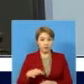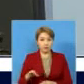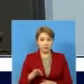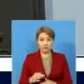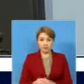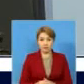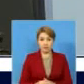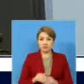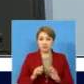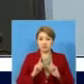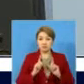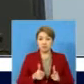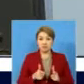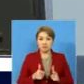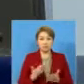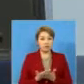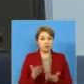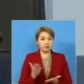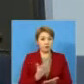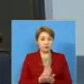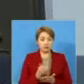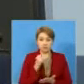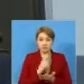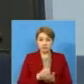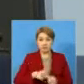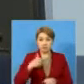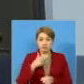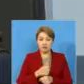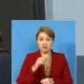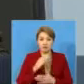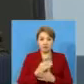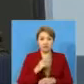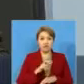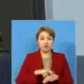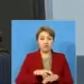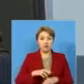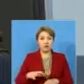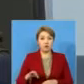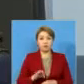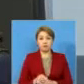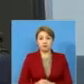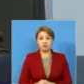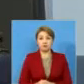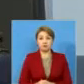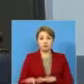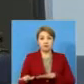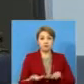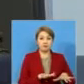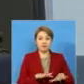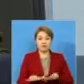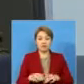области. Согласно такого же постановления главного государственного санитарного врача области,